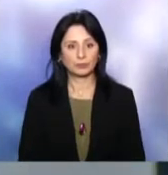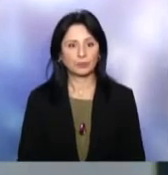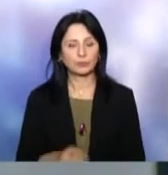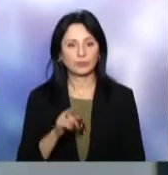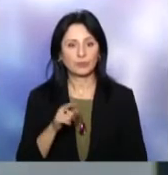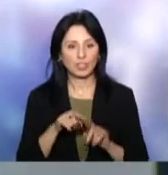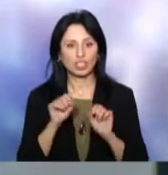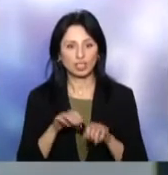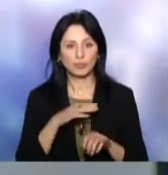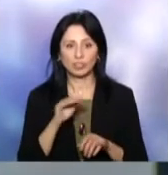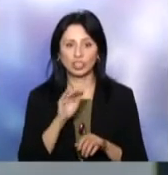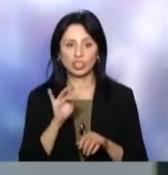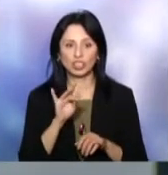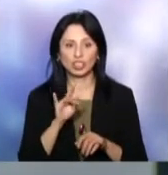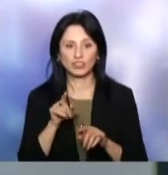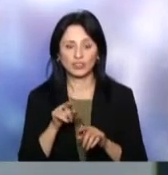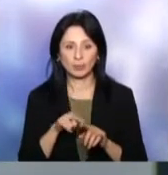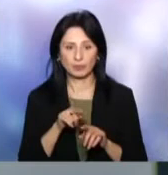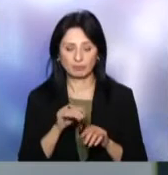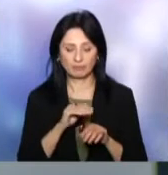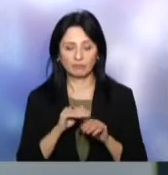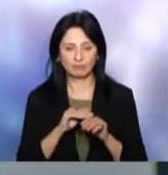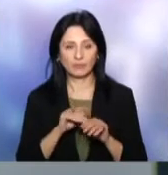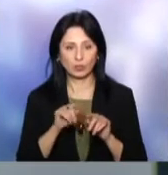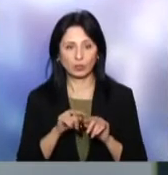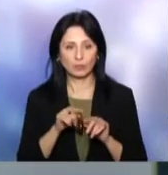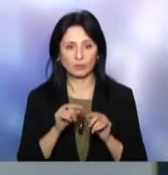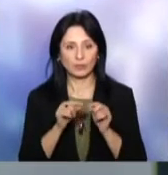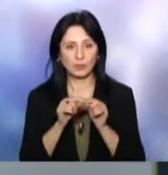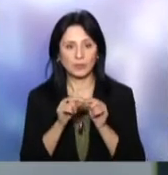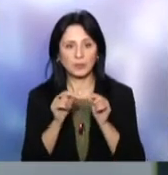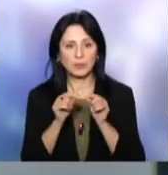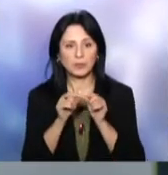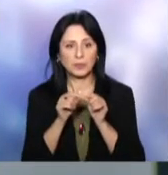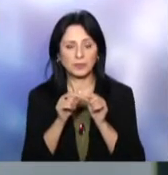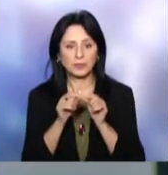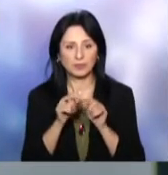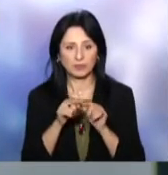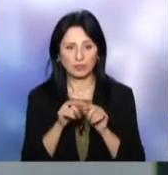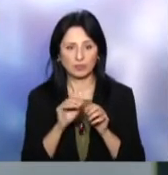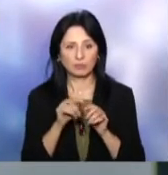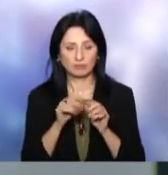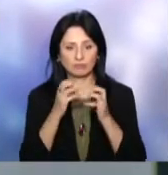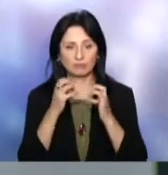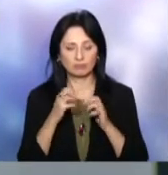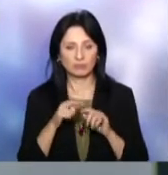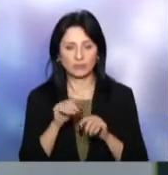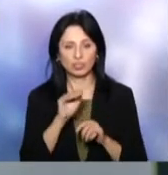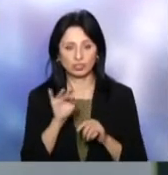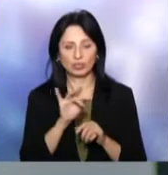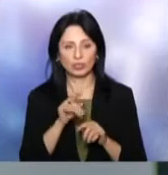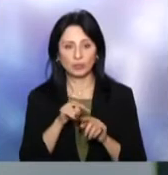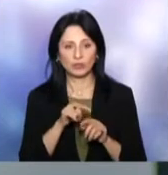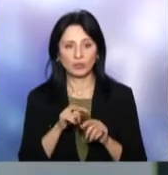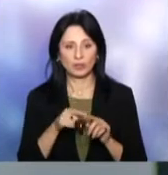ვისაუბრეთ, შეიძლება იყოს ცხიმოვანი ჯირკვლის ჰიპერპლაზიის შედეგად, როდესაც უკვე კაფსულირებული ხდება. ანუ შემოიფარა ჩვენი ცხიმოვანი ჯირკვლი. და